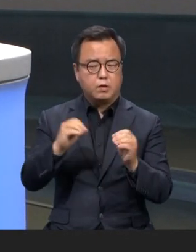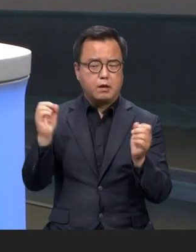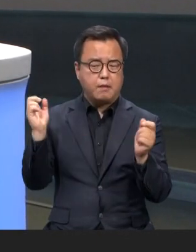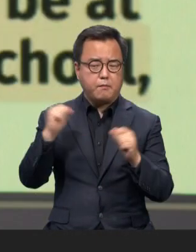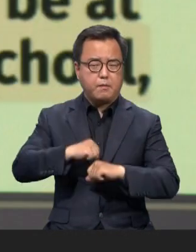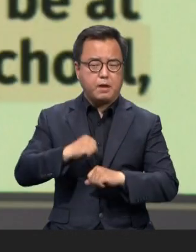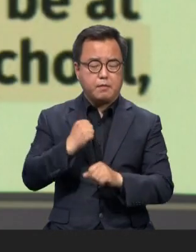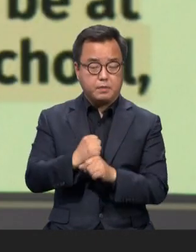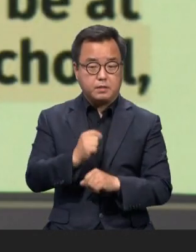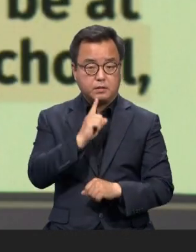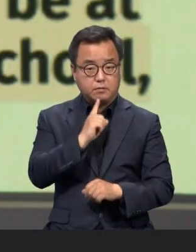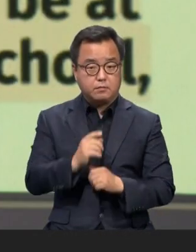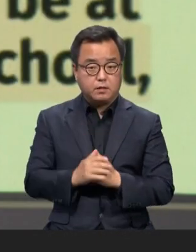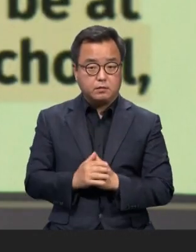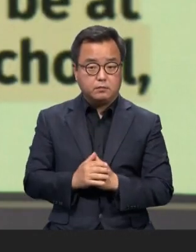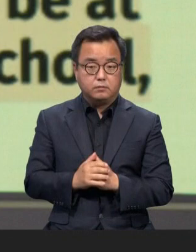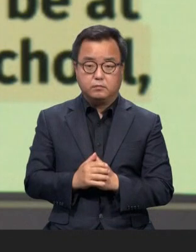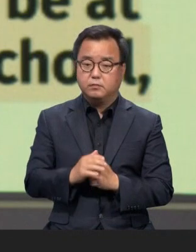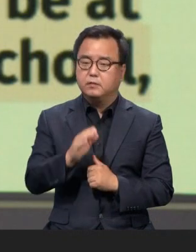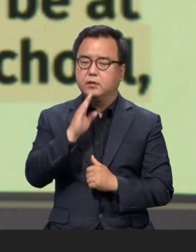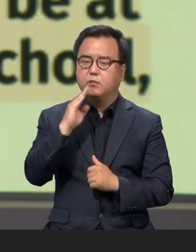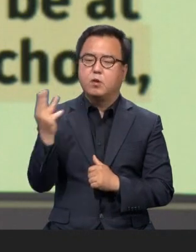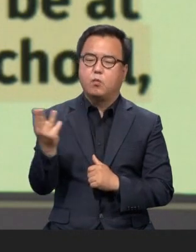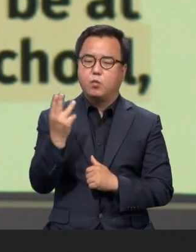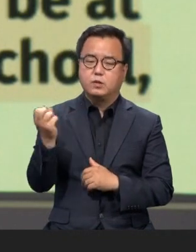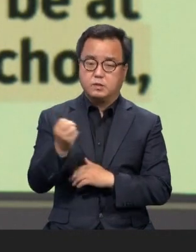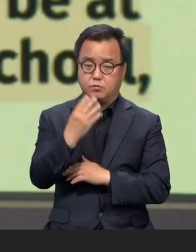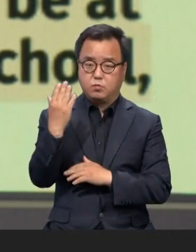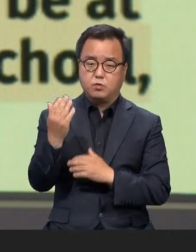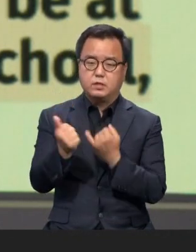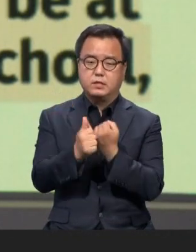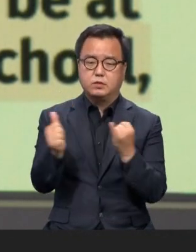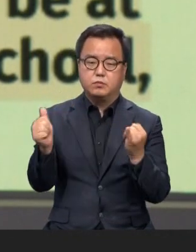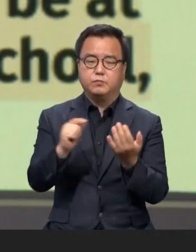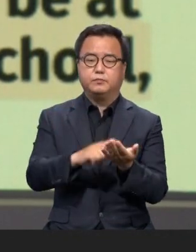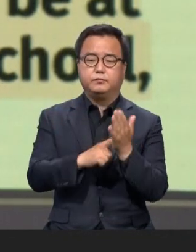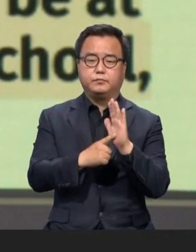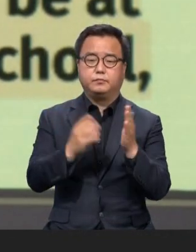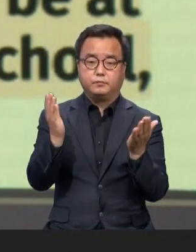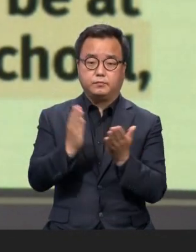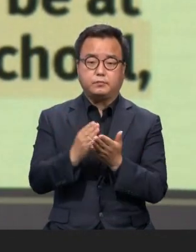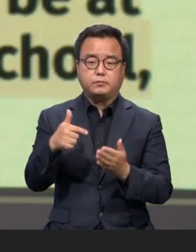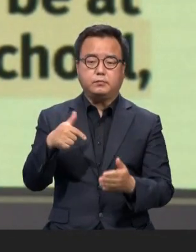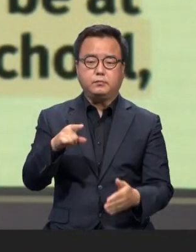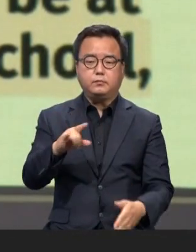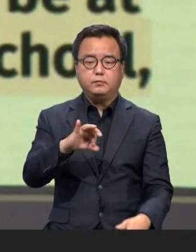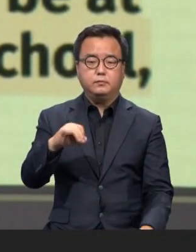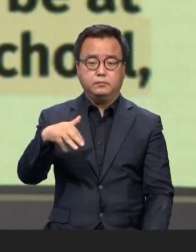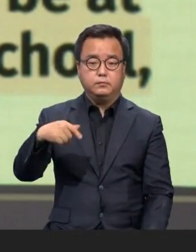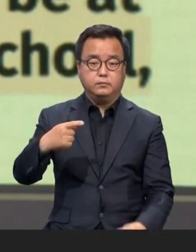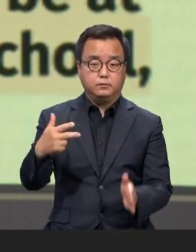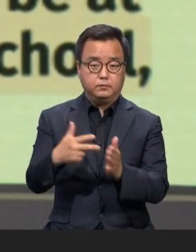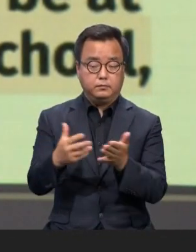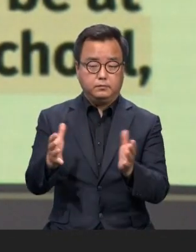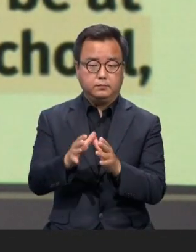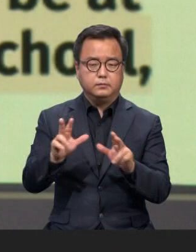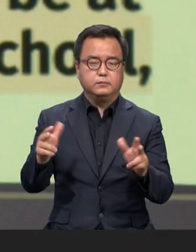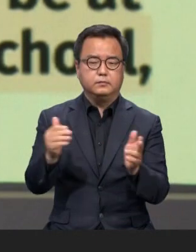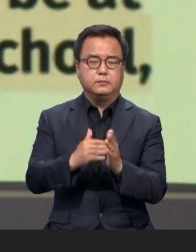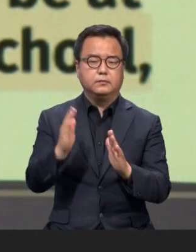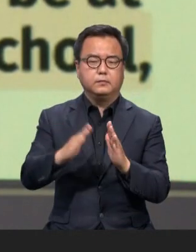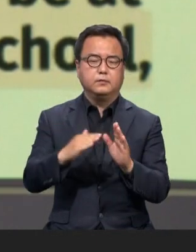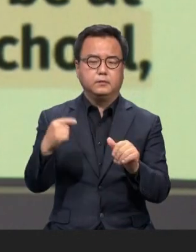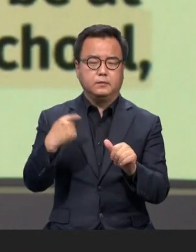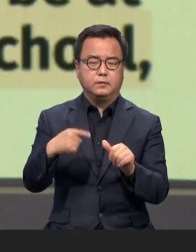갔어요 네 그렇습니다 이 워싱턴포스트가 이들의 이혼 발표에 맞춰 이 게이츠 재단이 그간 공교육의 미친 영향을